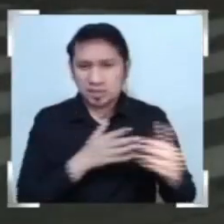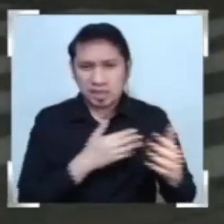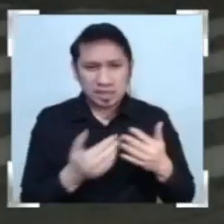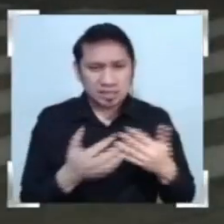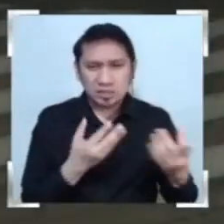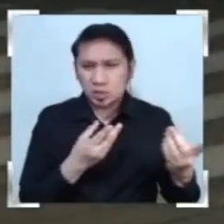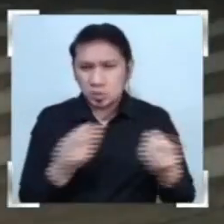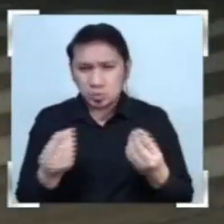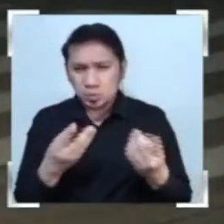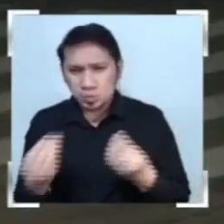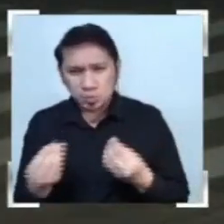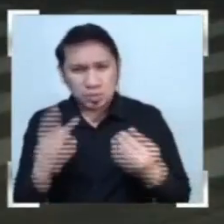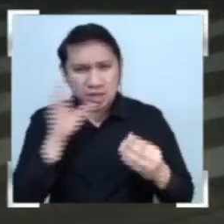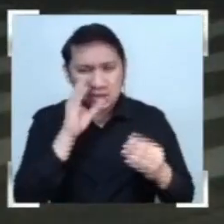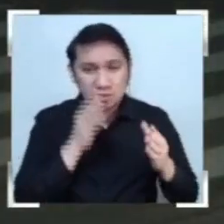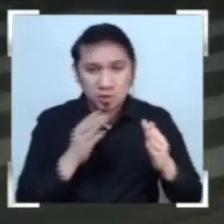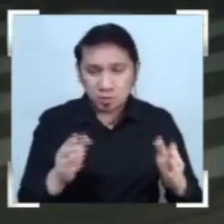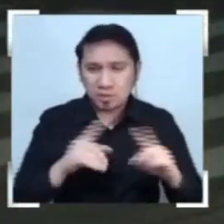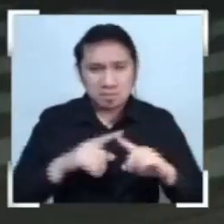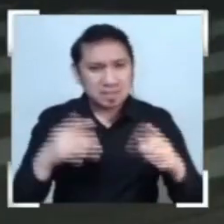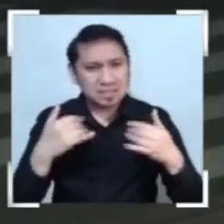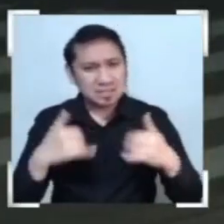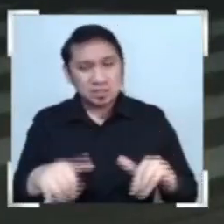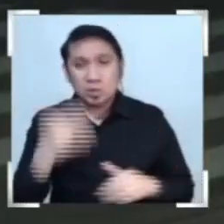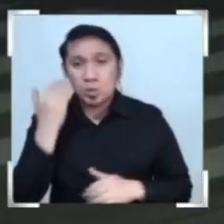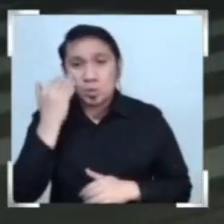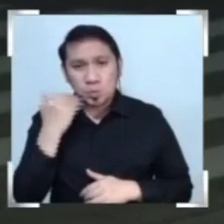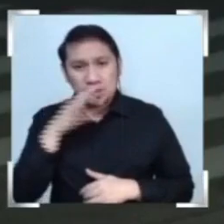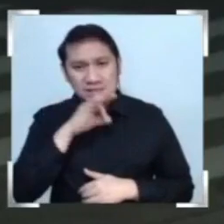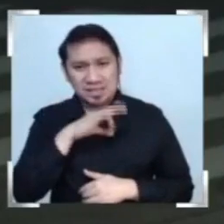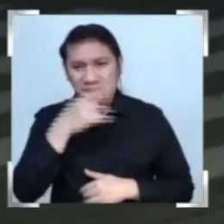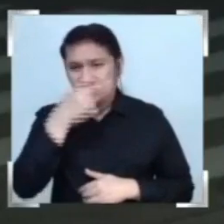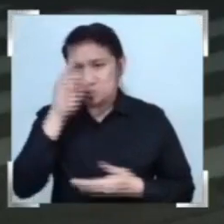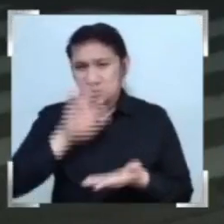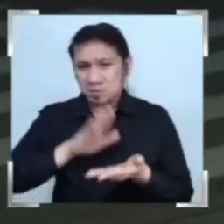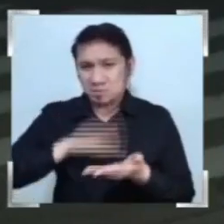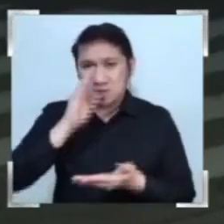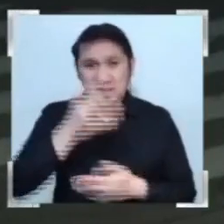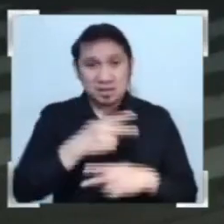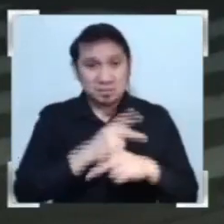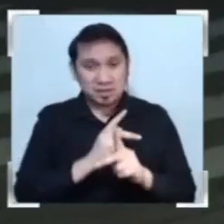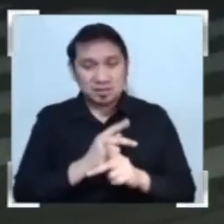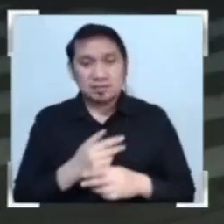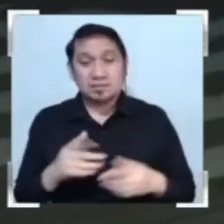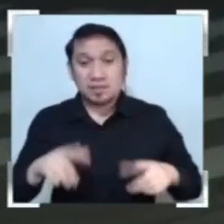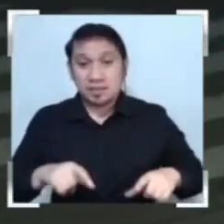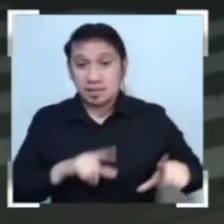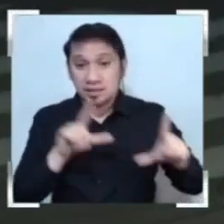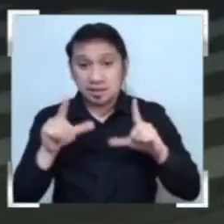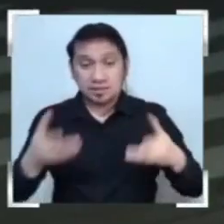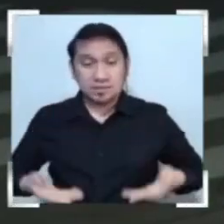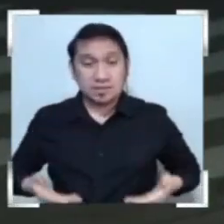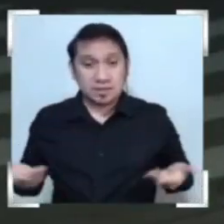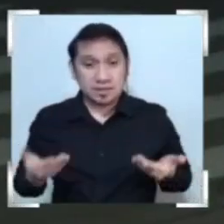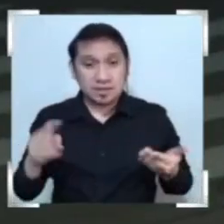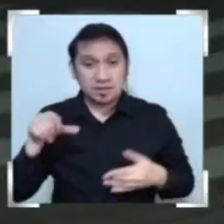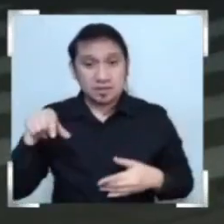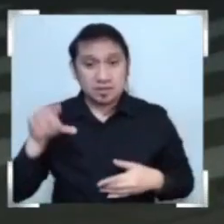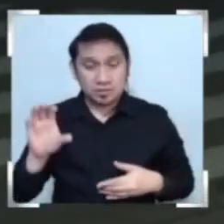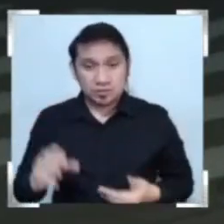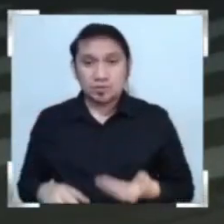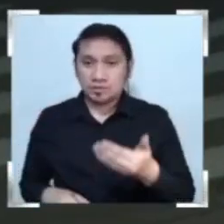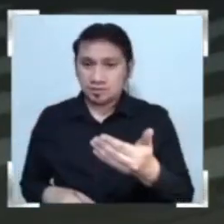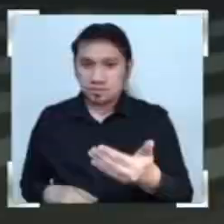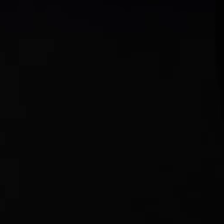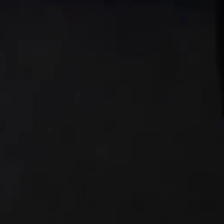gawin, hindi na kasya ang kanilang kita dahil sa mahal ng bilihin. At live mula rito sa Quezon City, ako si Jamie Santos, ang inyong